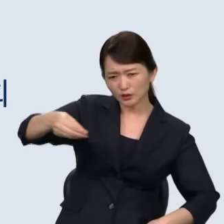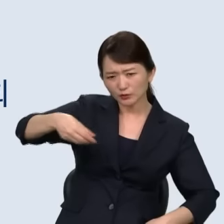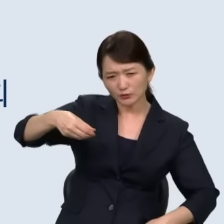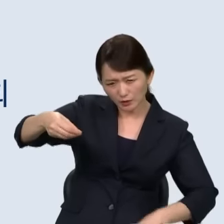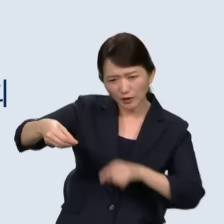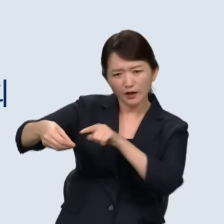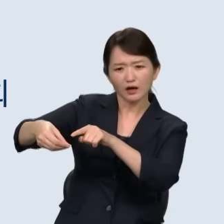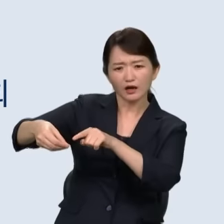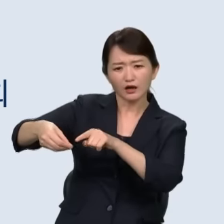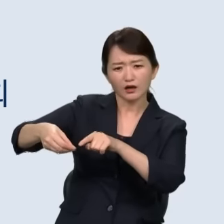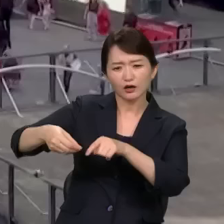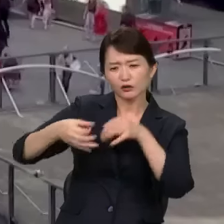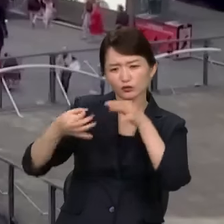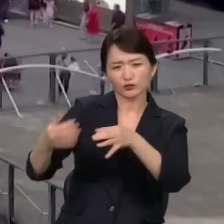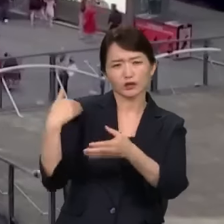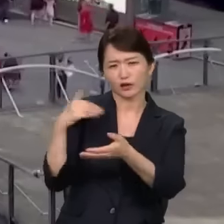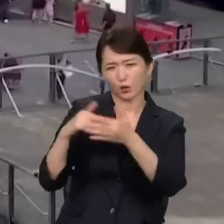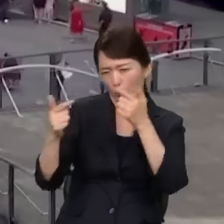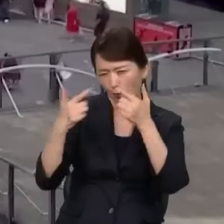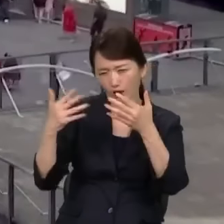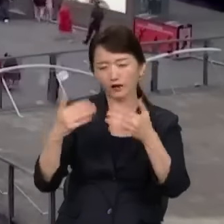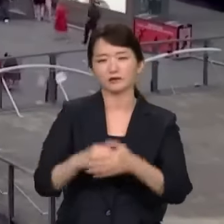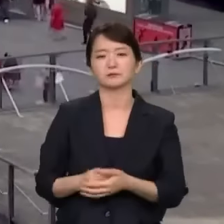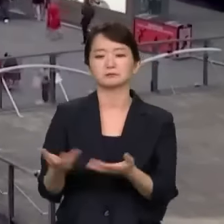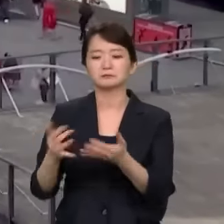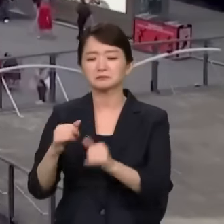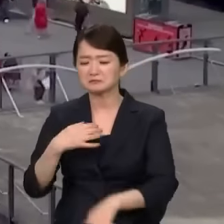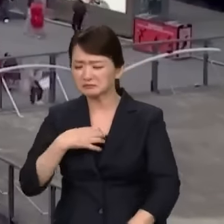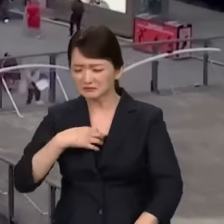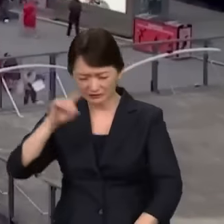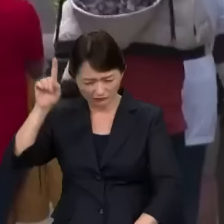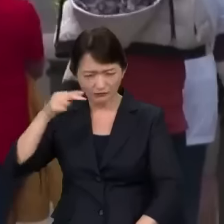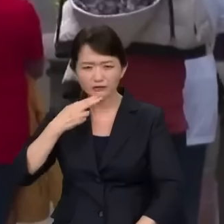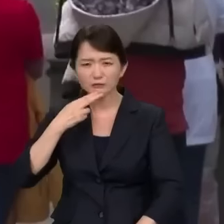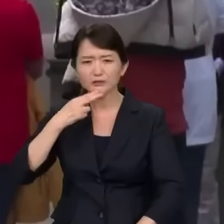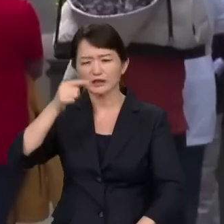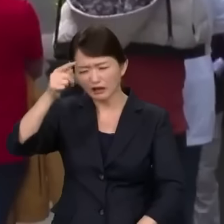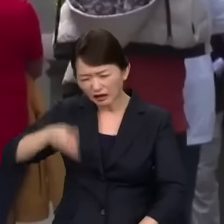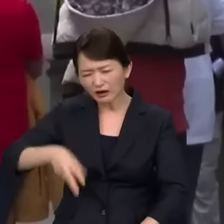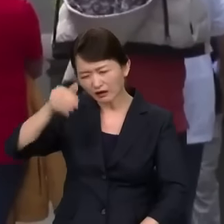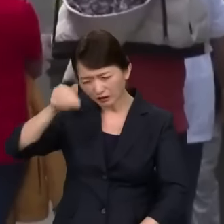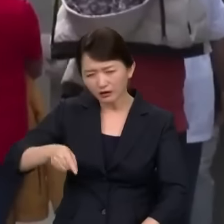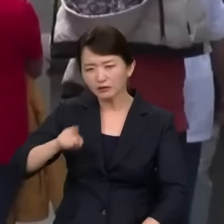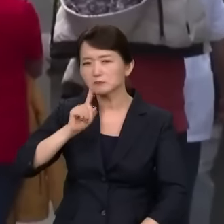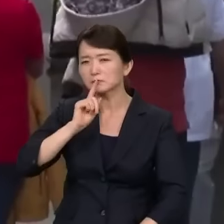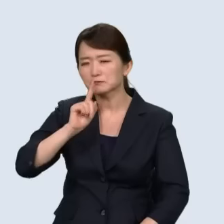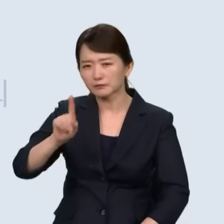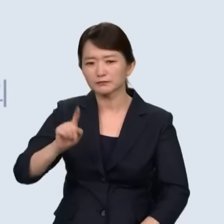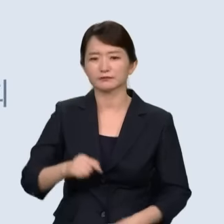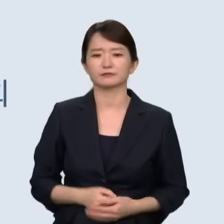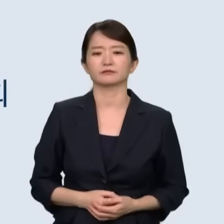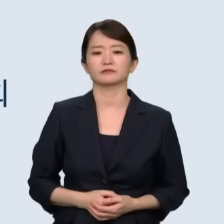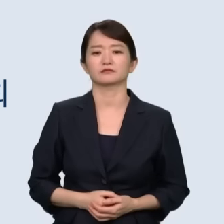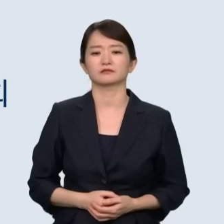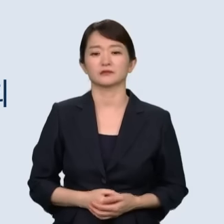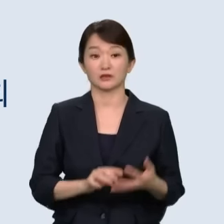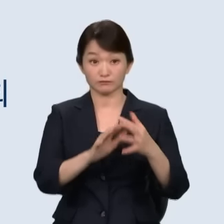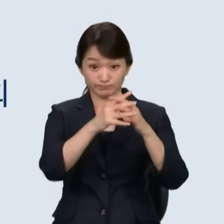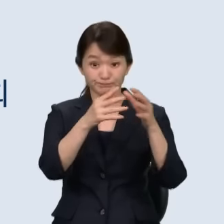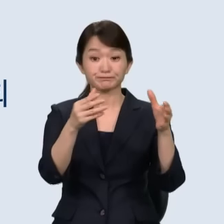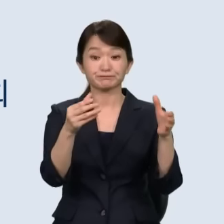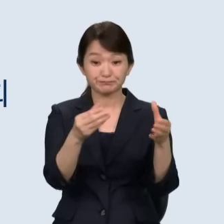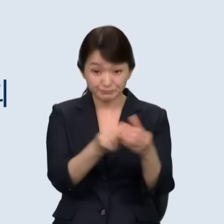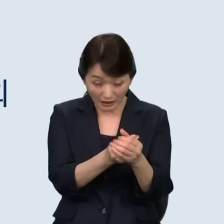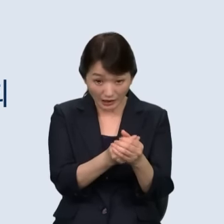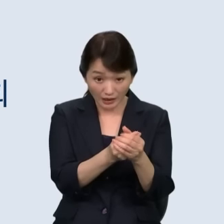대출해 드릴게요. 네, 줄을 서요. 이건 대체 시대가 확실하다. 직원들에게 위험성은 없다고 여러 차례 강조합니다. 공사만 다 끝나면 네,